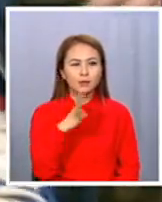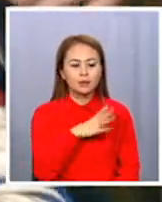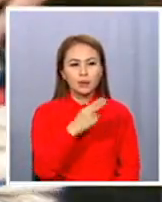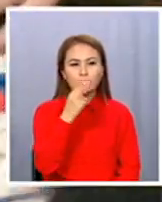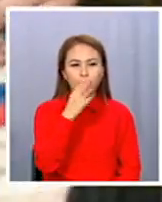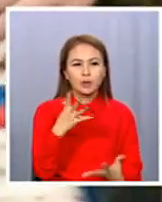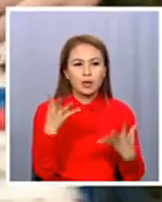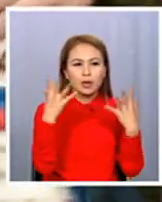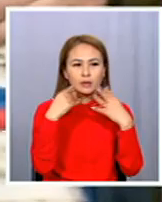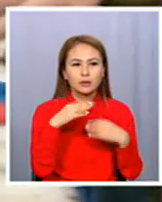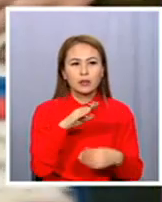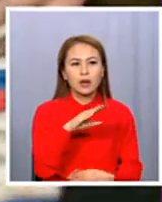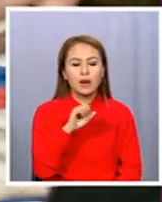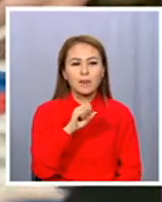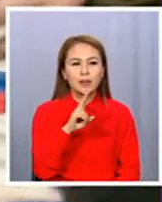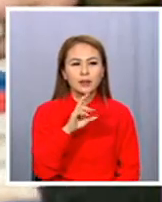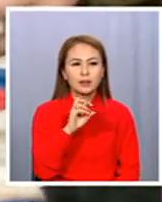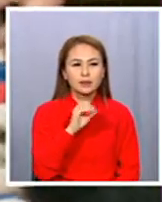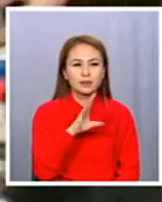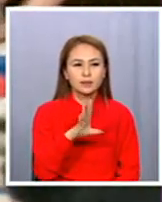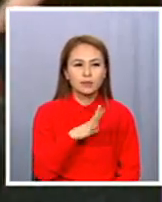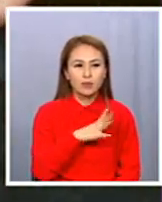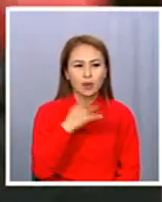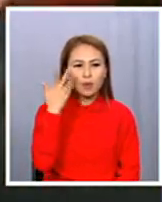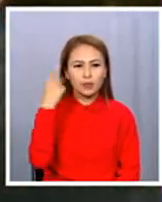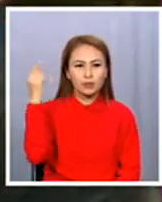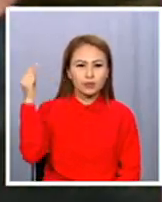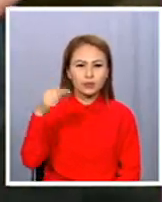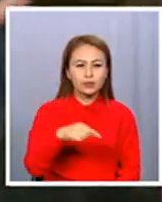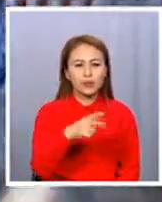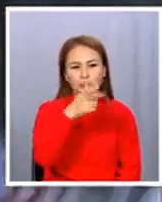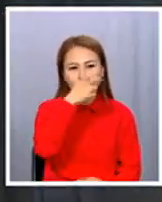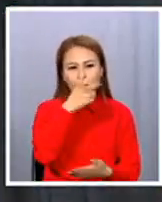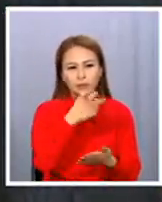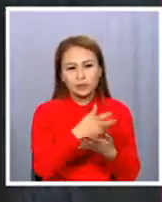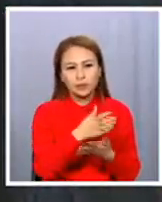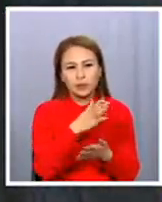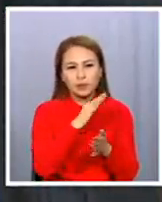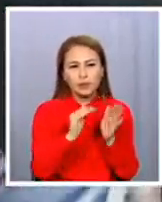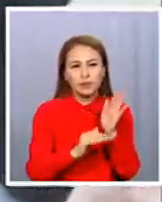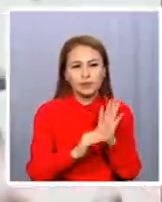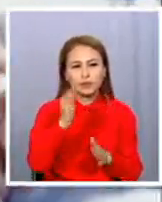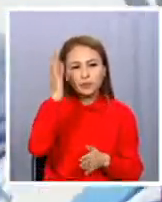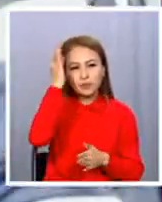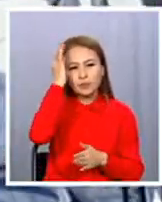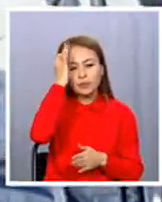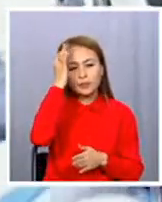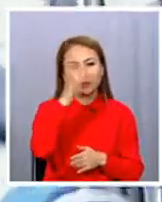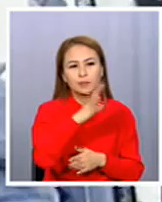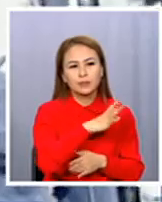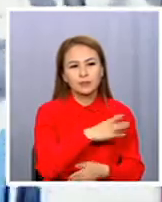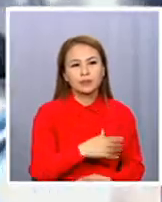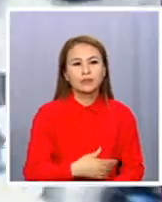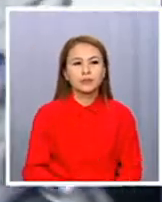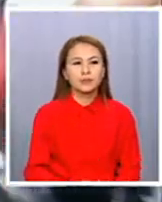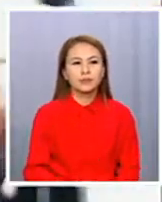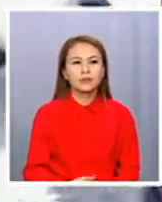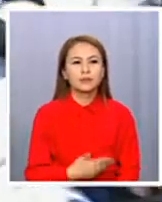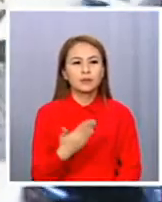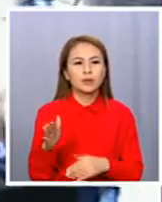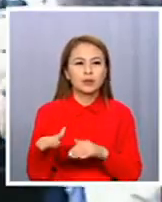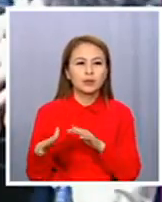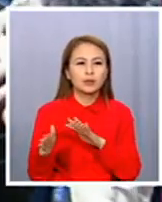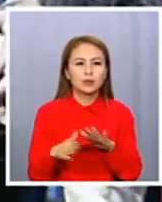Талғат Амангелдіұлы ғарыштан оралғанда сағынышын балалық шағын еске алумен басса керек. Бұл кейіннен дәстүрге